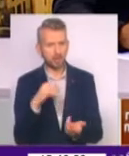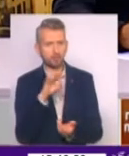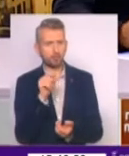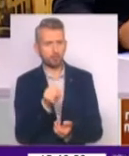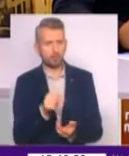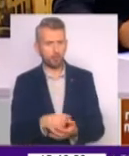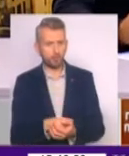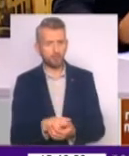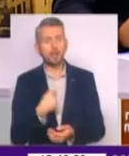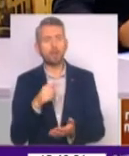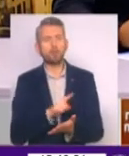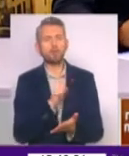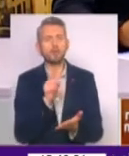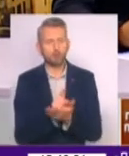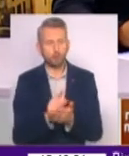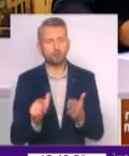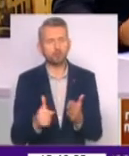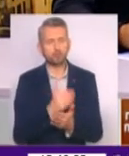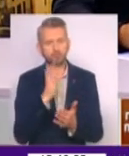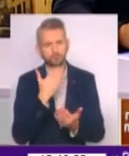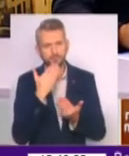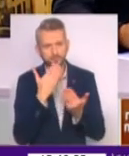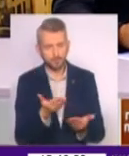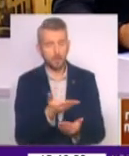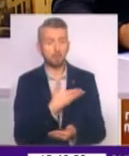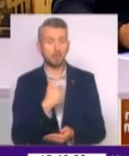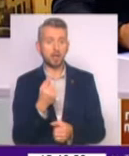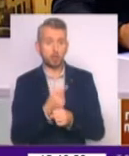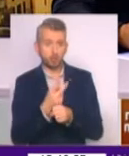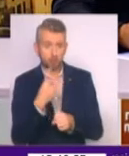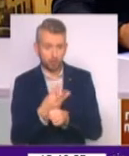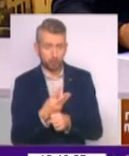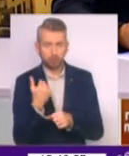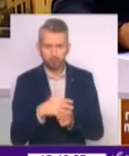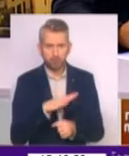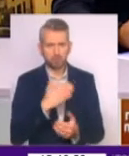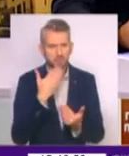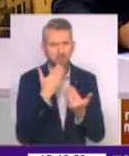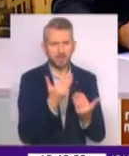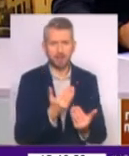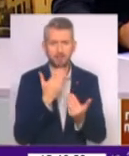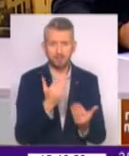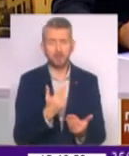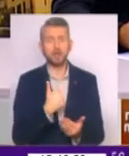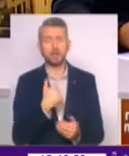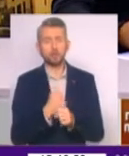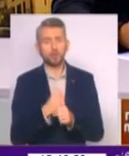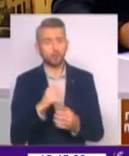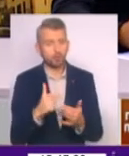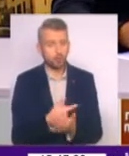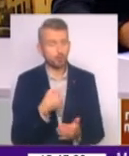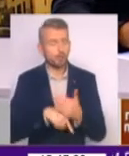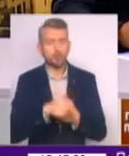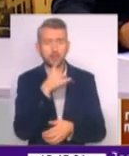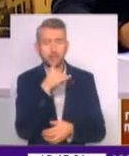цього. Я обов'язково знову зроблю звернення, ми неодноразово це вже робили. Угу. Да, і я зроблю знову, тому що не